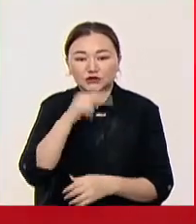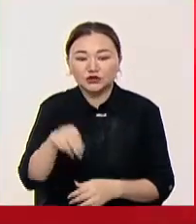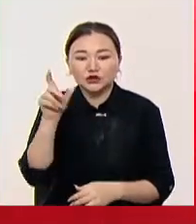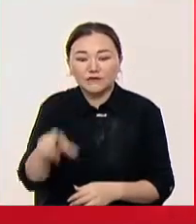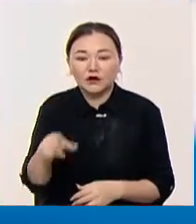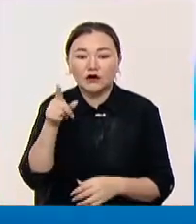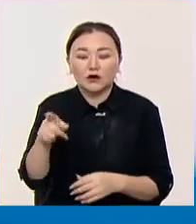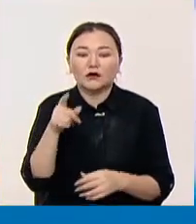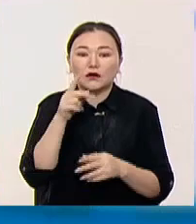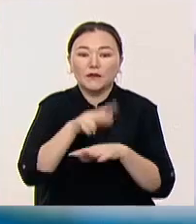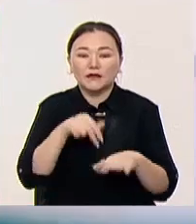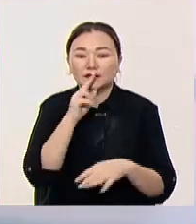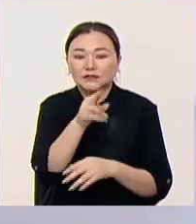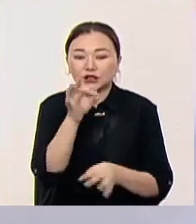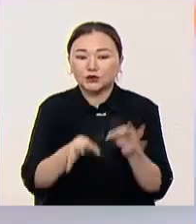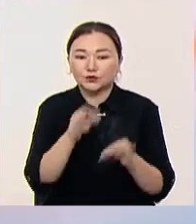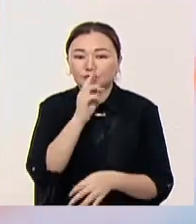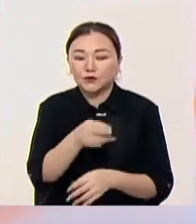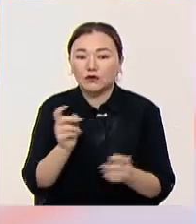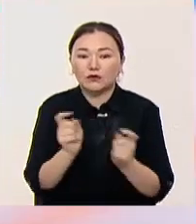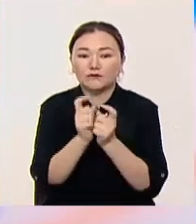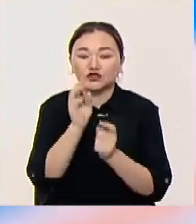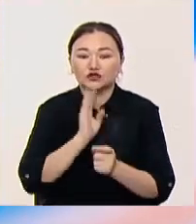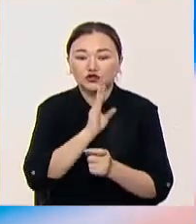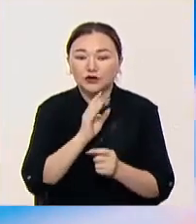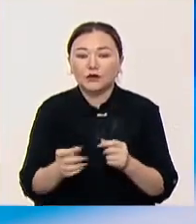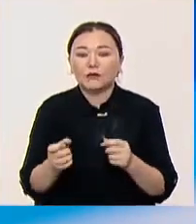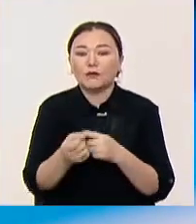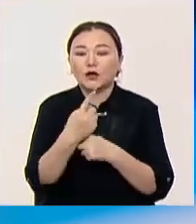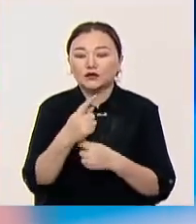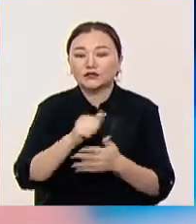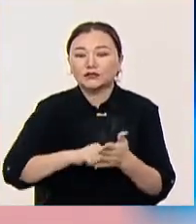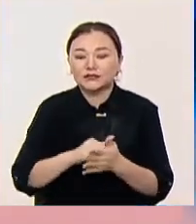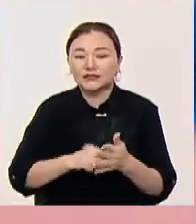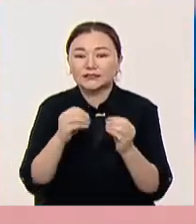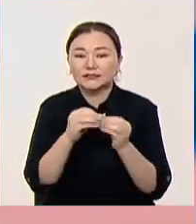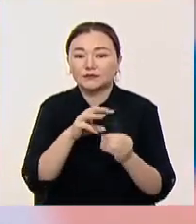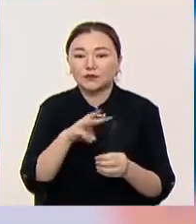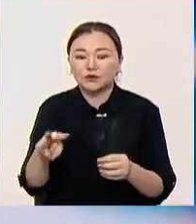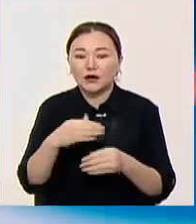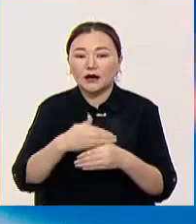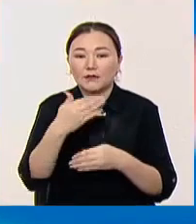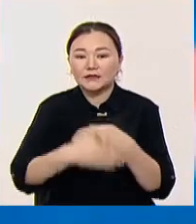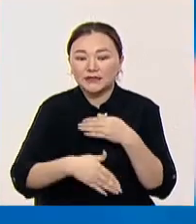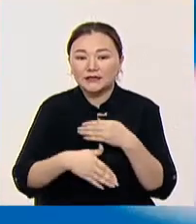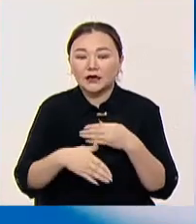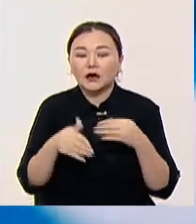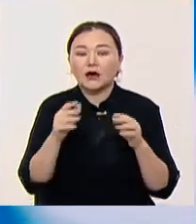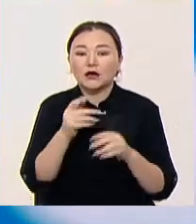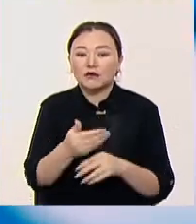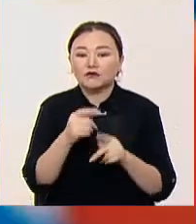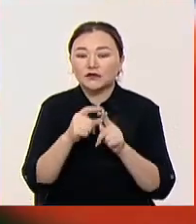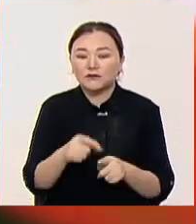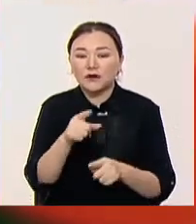Она обратилась в полицию и суд. Конфликт, по словам женщины, произошел из-за 10-минутного опоздания. Теперь, по ее словам,